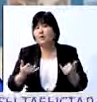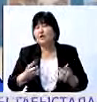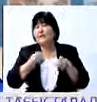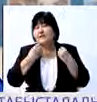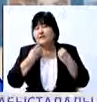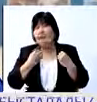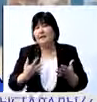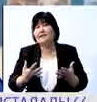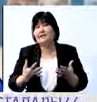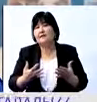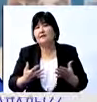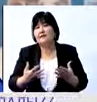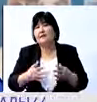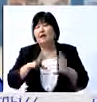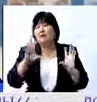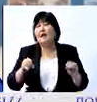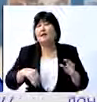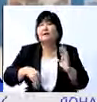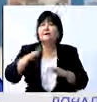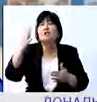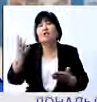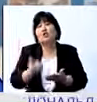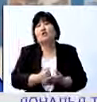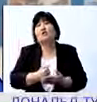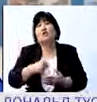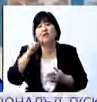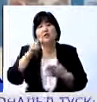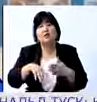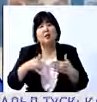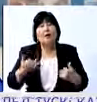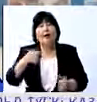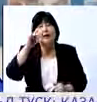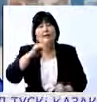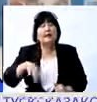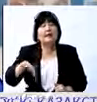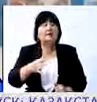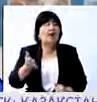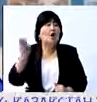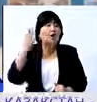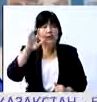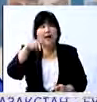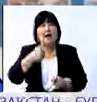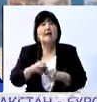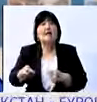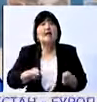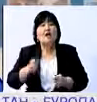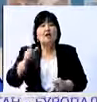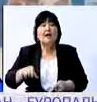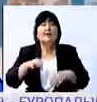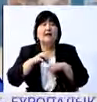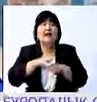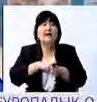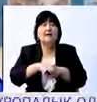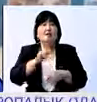жақсы нәтижелерге жететініне сенімім мол. Себебі Қазақстанда қазір бұрынғы елбасының атқарған